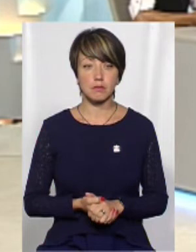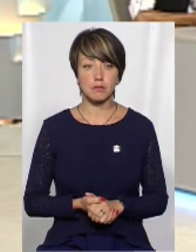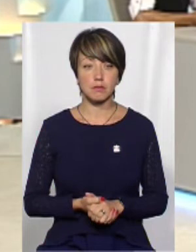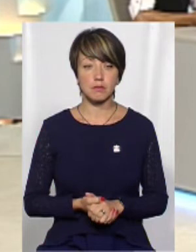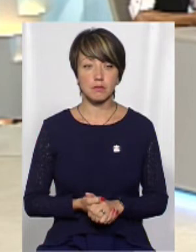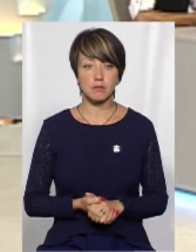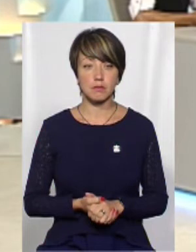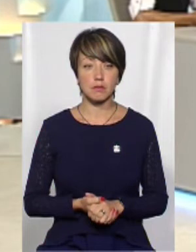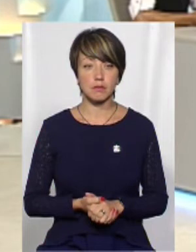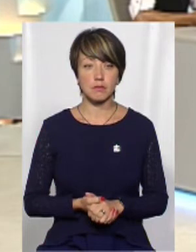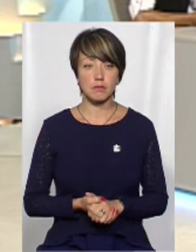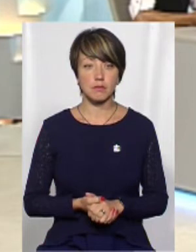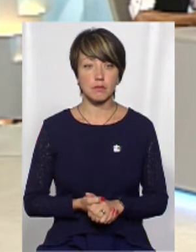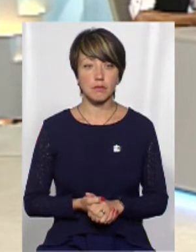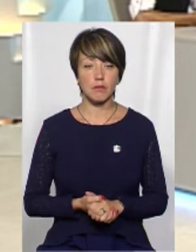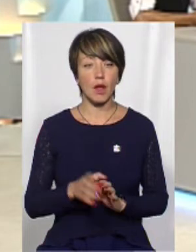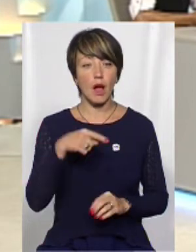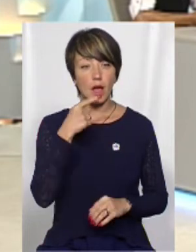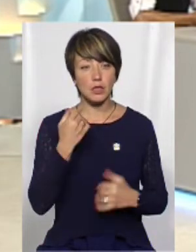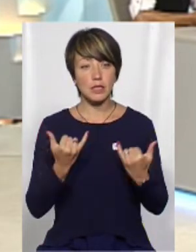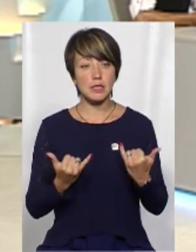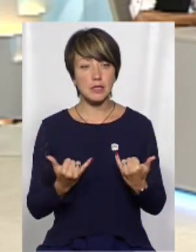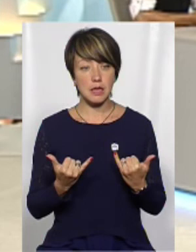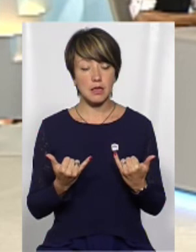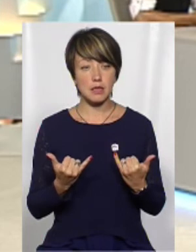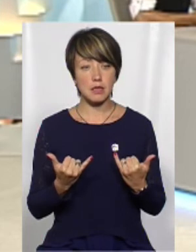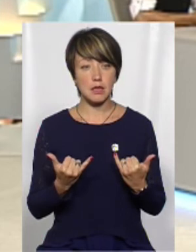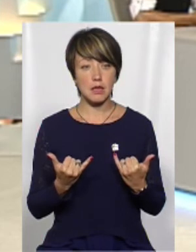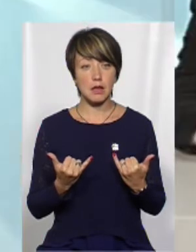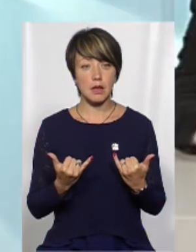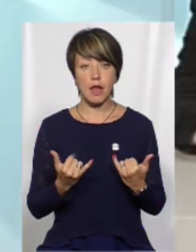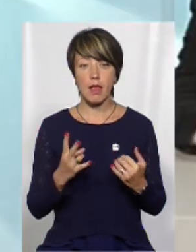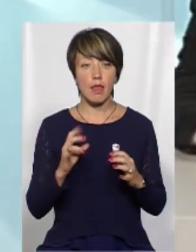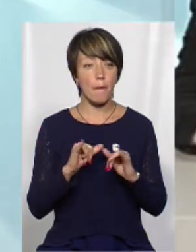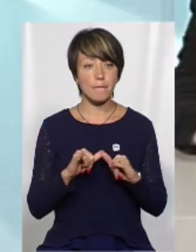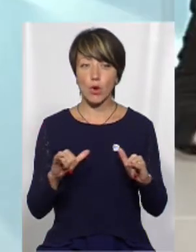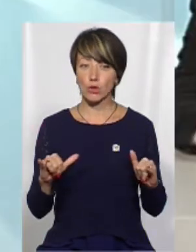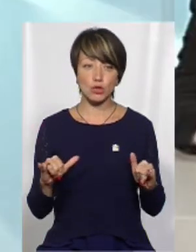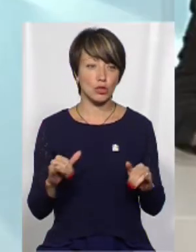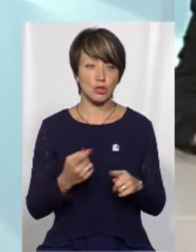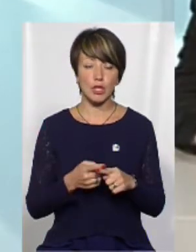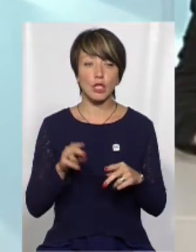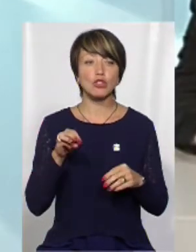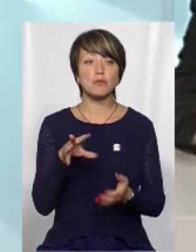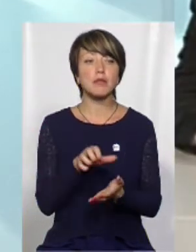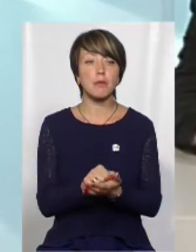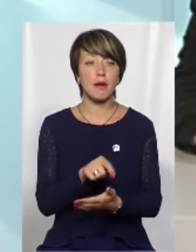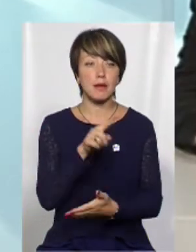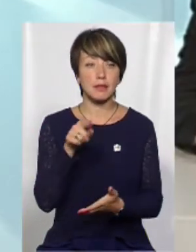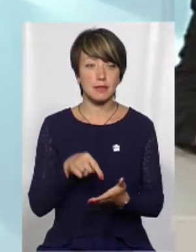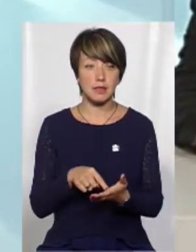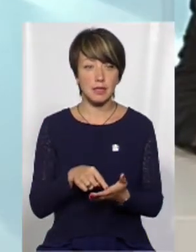fabrique plus rien. Ah, він каже, що він зараз, на даний момент, він не шиє одяг. А чим